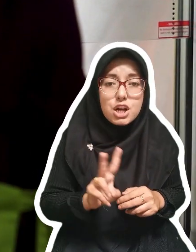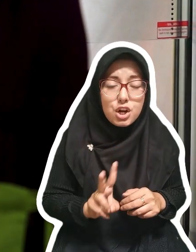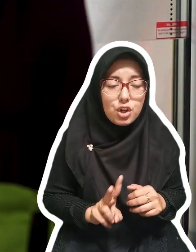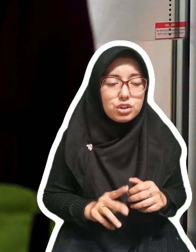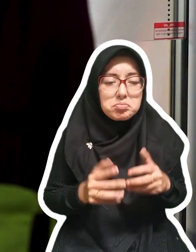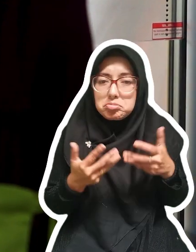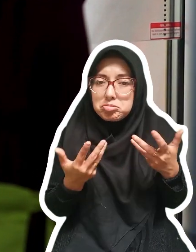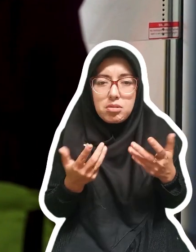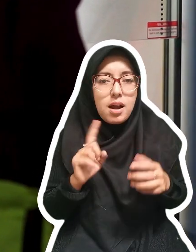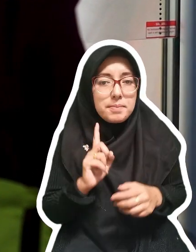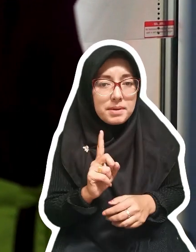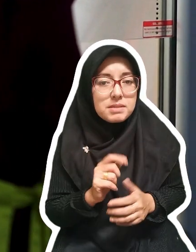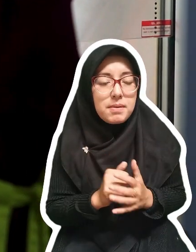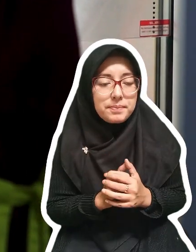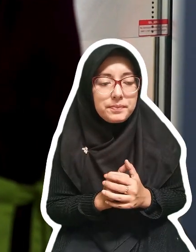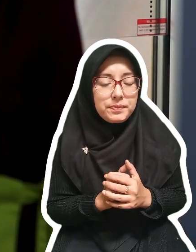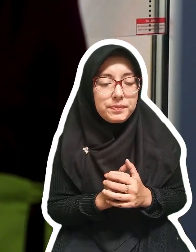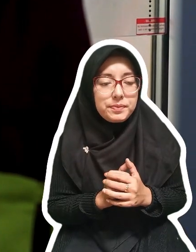oleh virus.